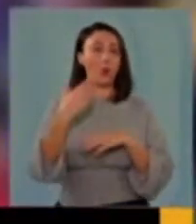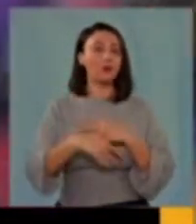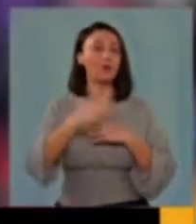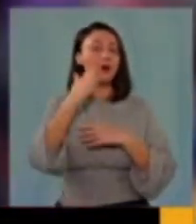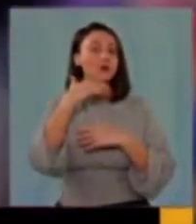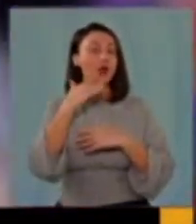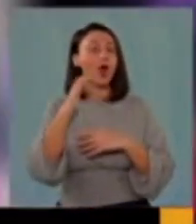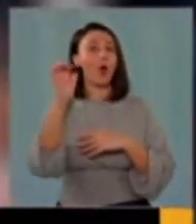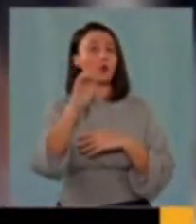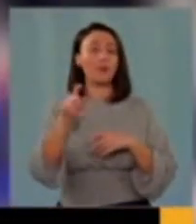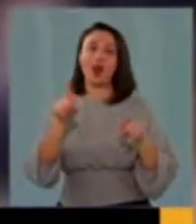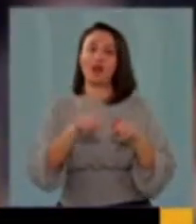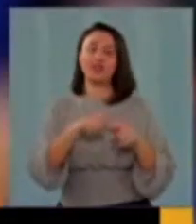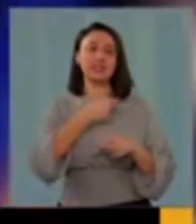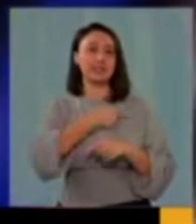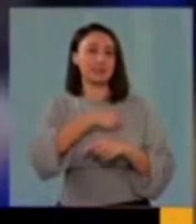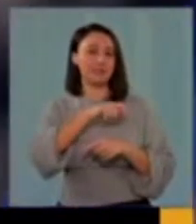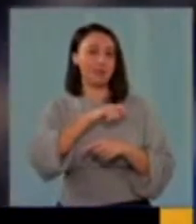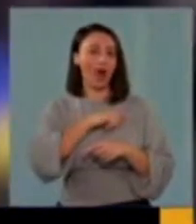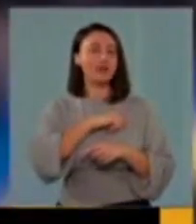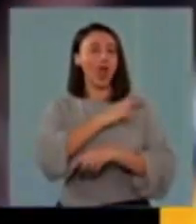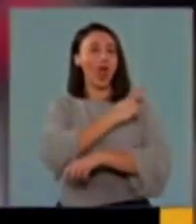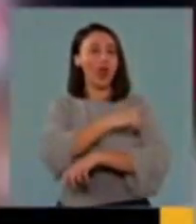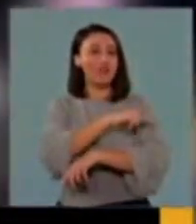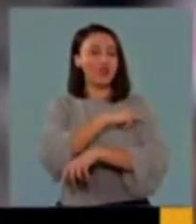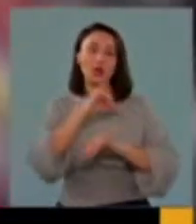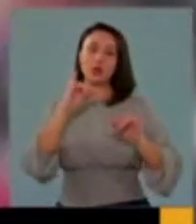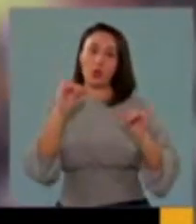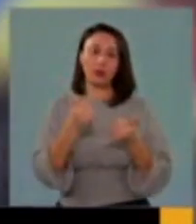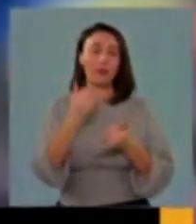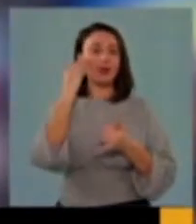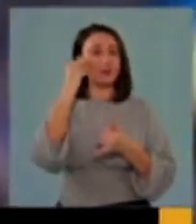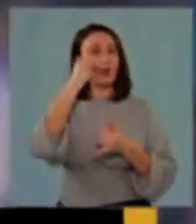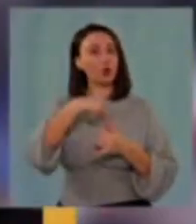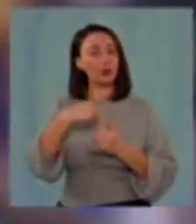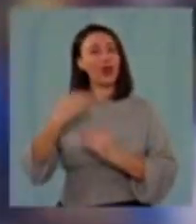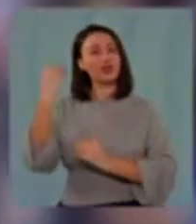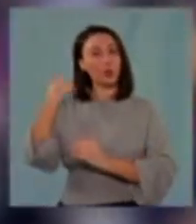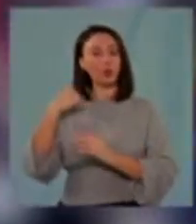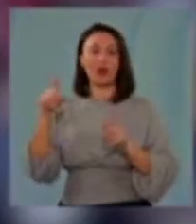Europa, și în Spania sau Elveția au avut loc weekendul trecut manifestații de susținere.